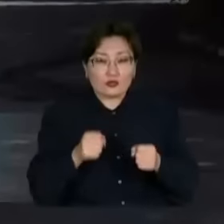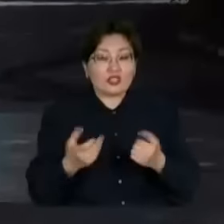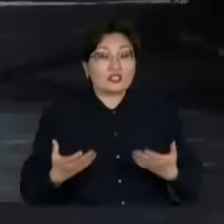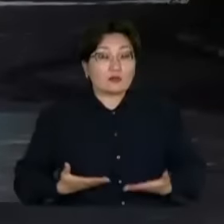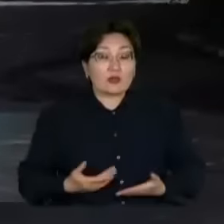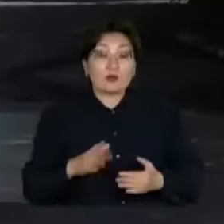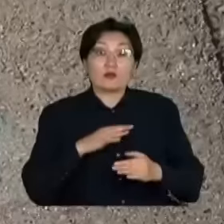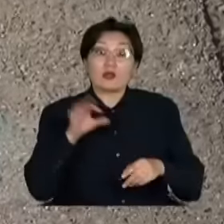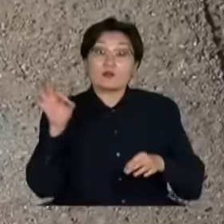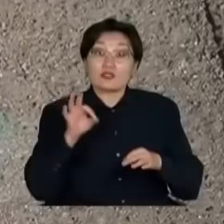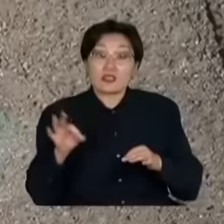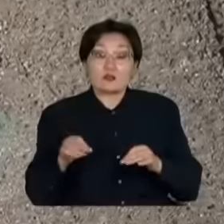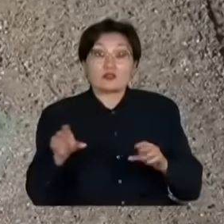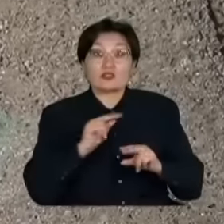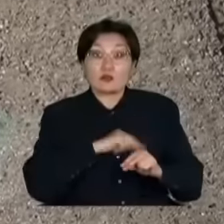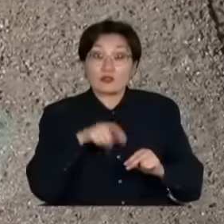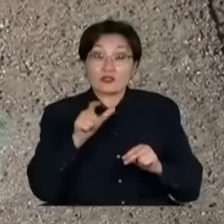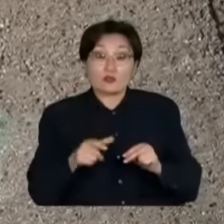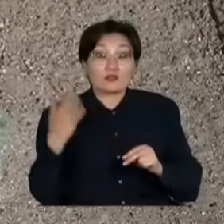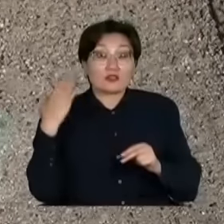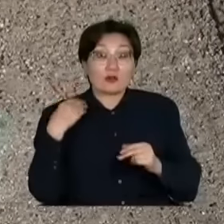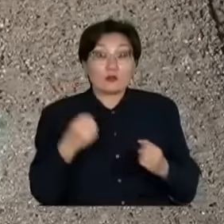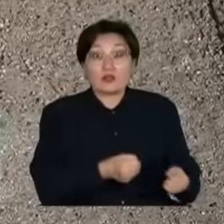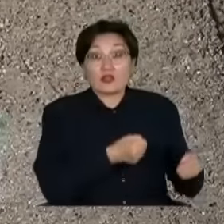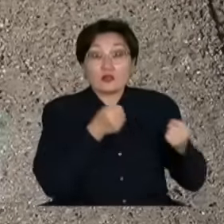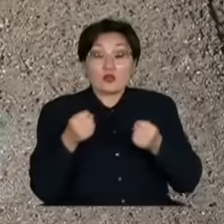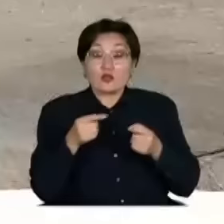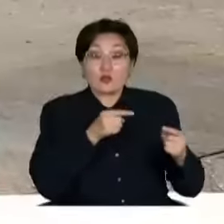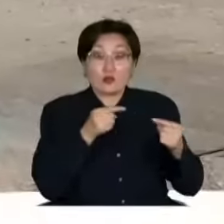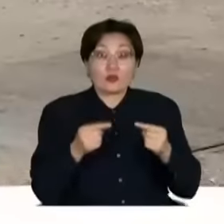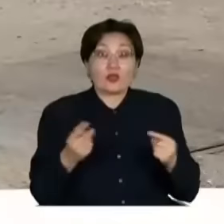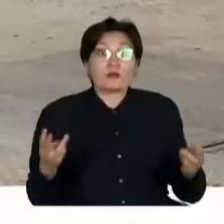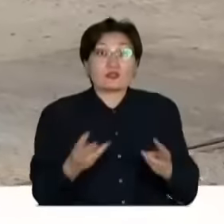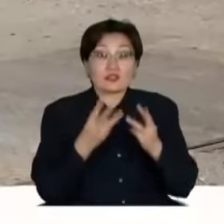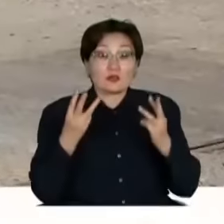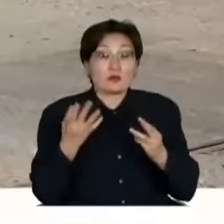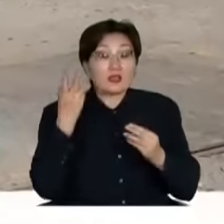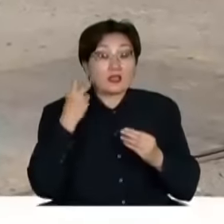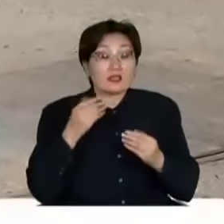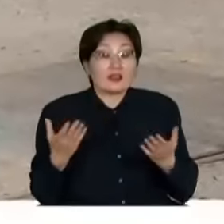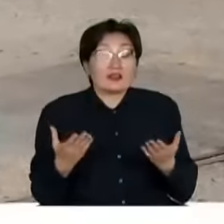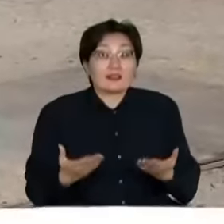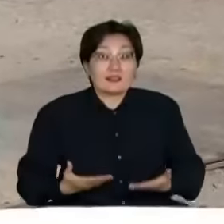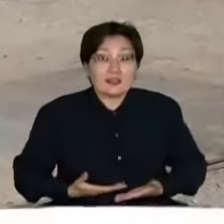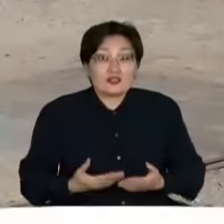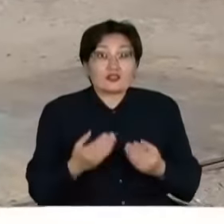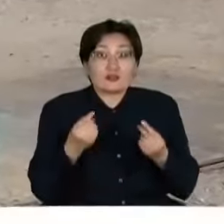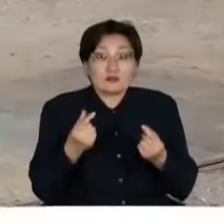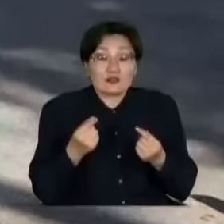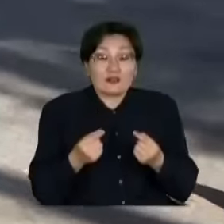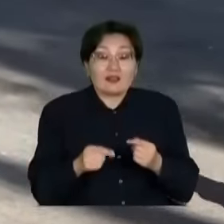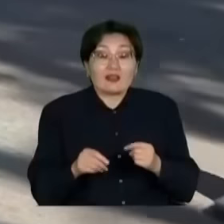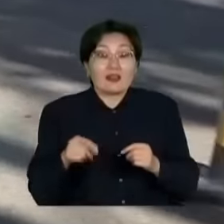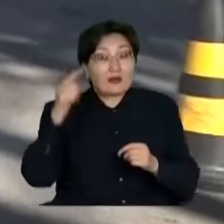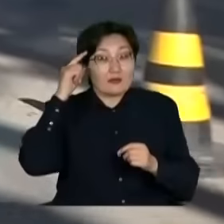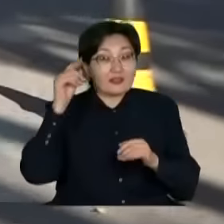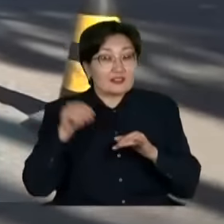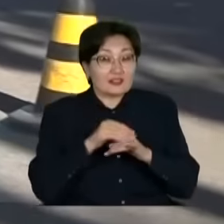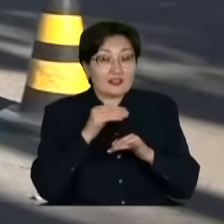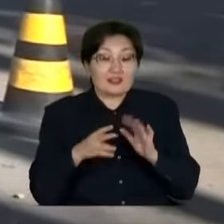бывали моменты когда коллеги на своей спине выносили друг друга из пожара когда жизнь на волоске мысли о жене и девятимесячного сыне